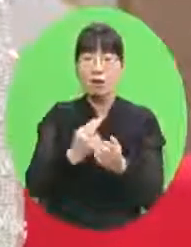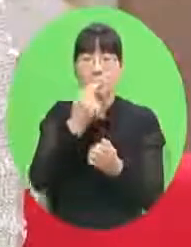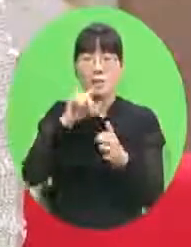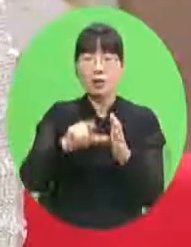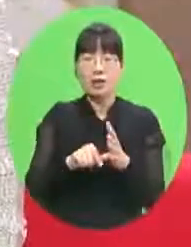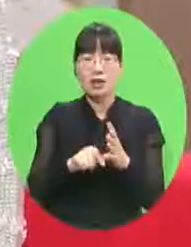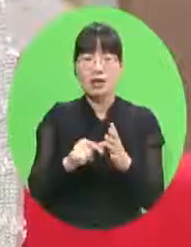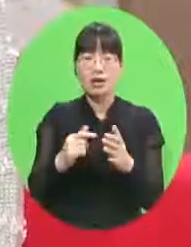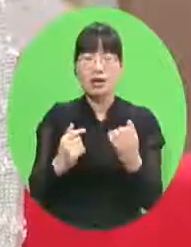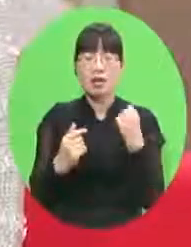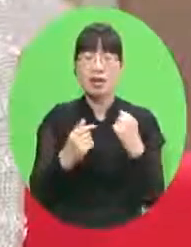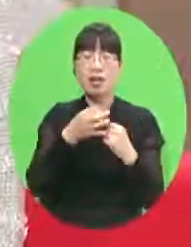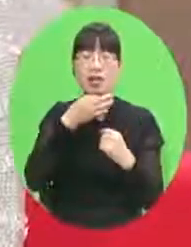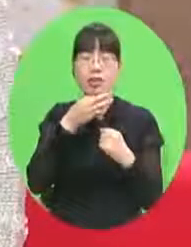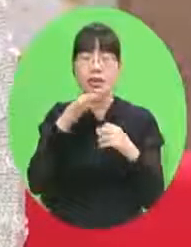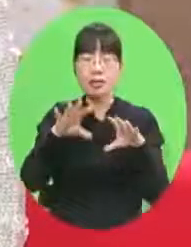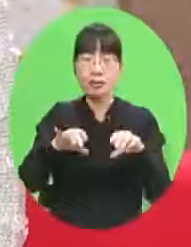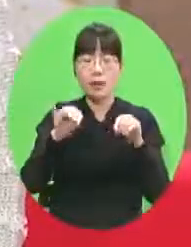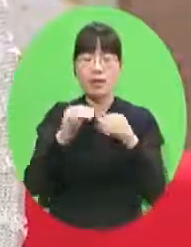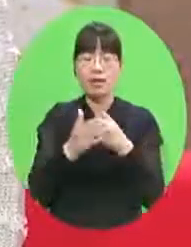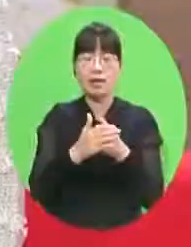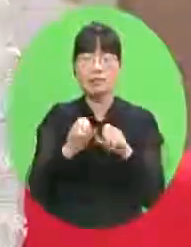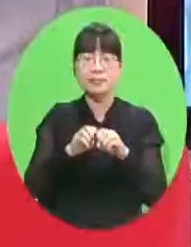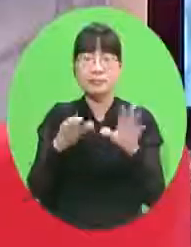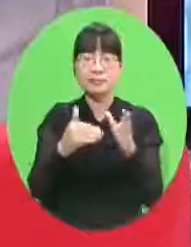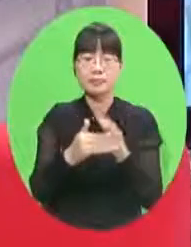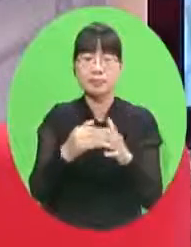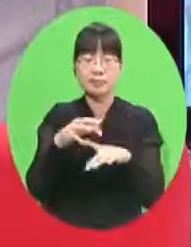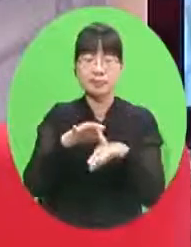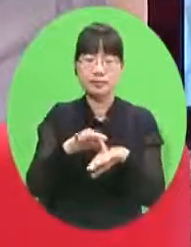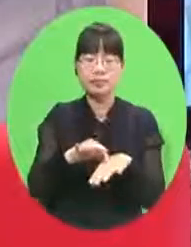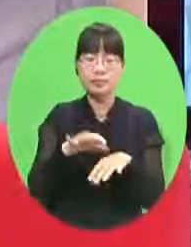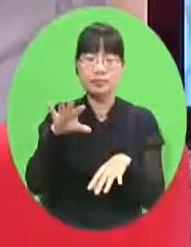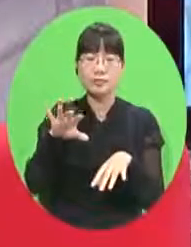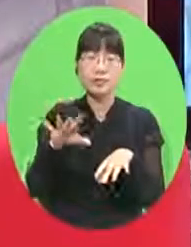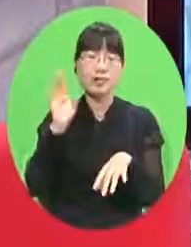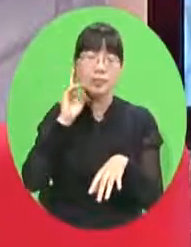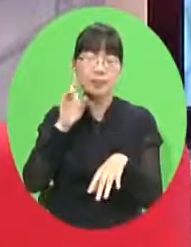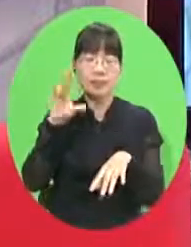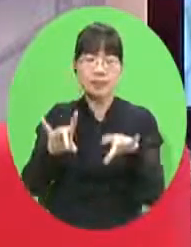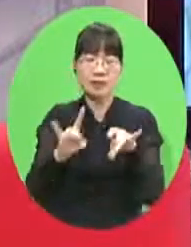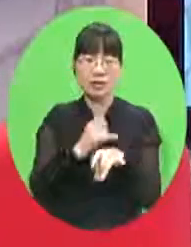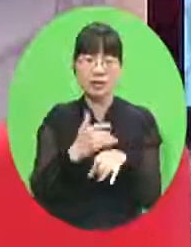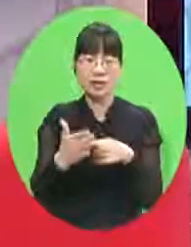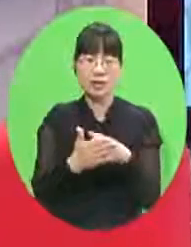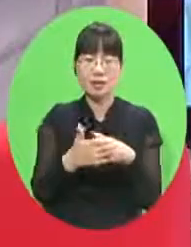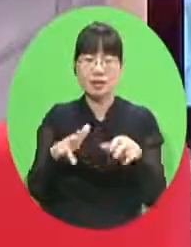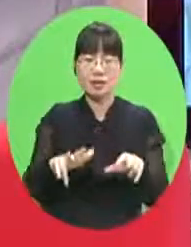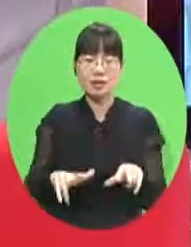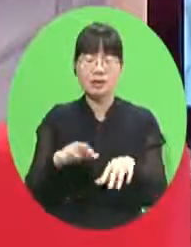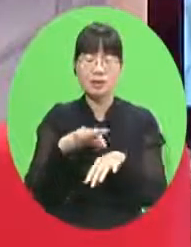입이 바짝바짝 마르면서 수분이 다 날아가거든요. 이제 피부가 건조해져 거칠게 가게 되죠. 그래서 이제